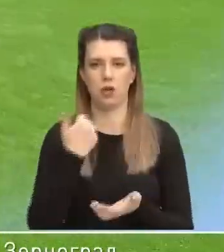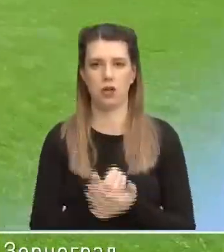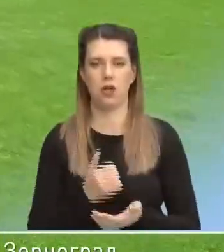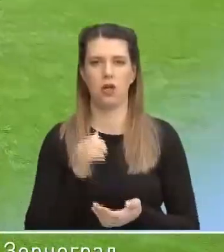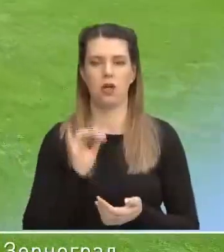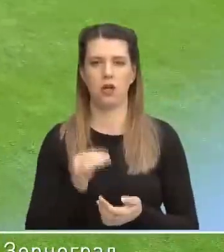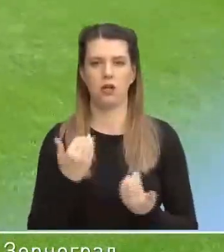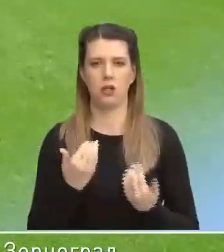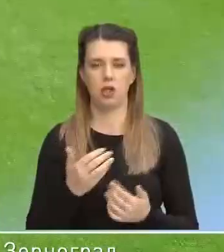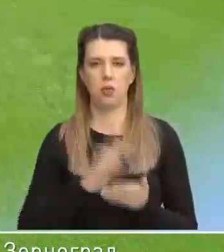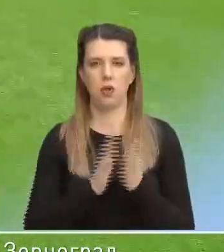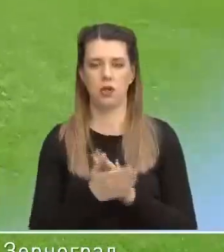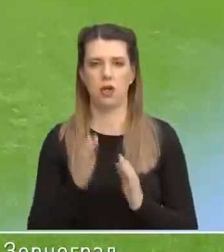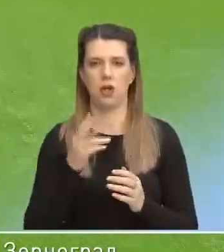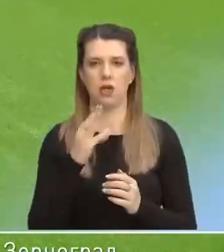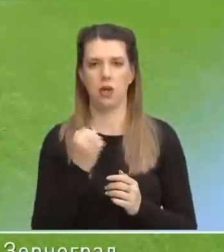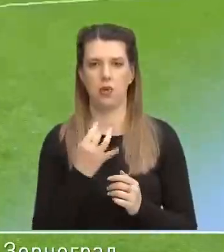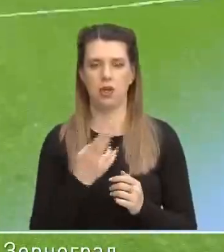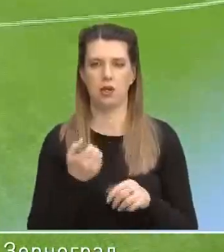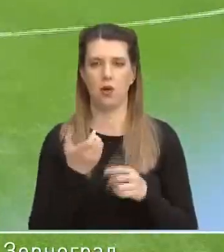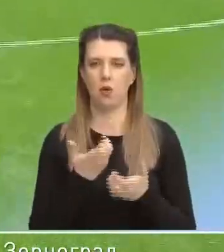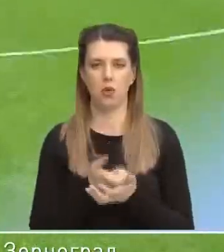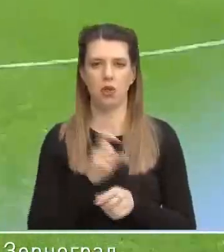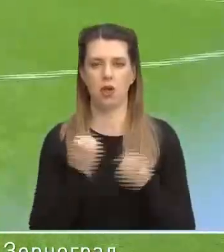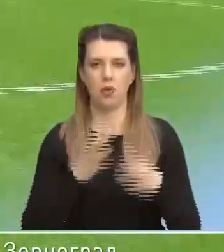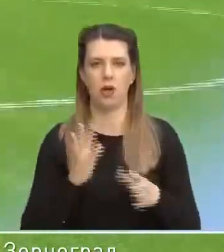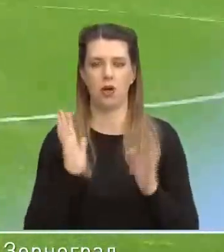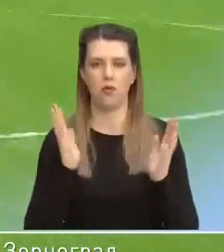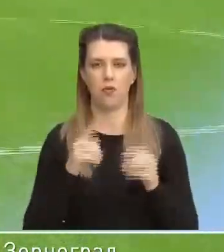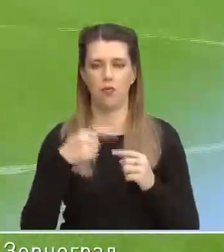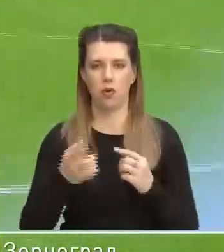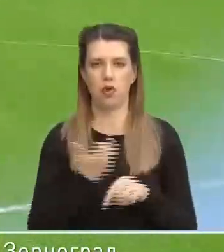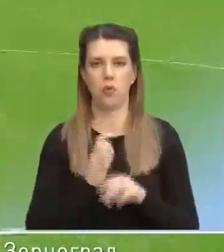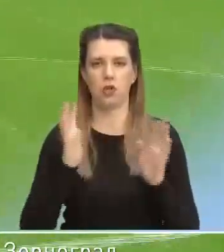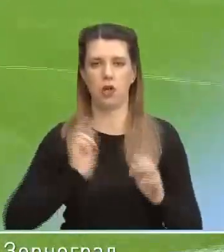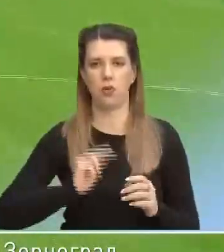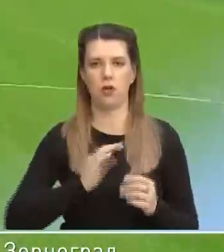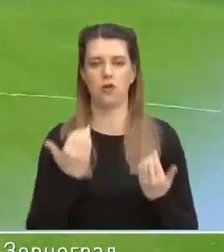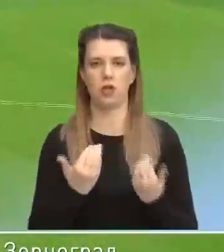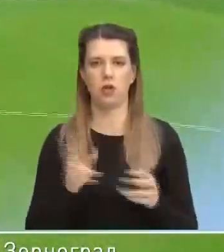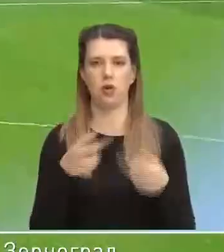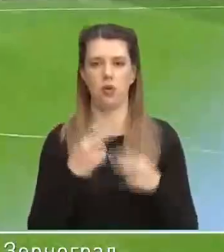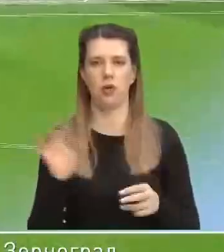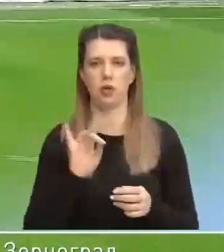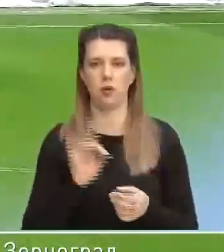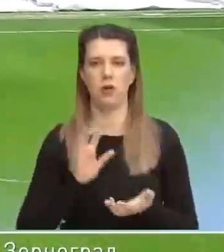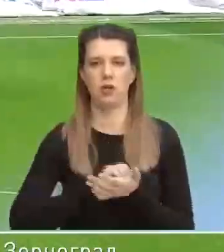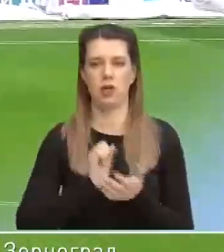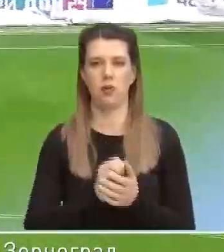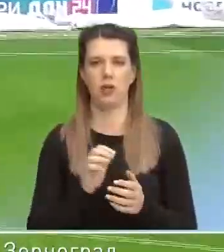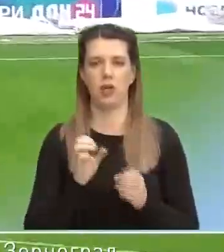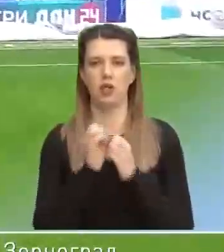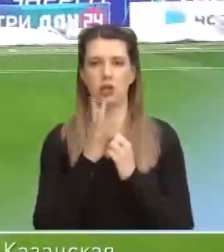команду, хотя ситуация в таблице сейчас непростая и впереди большая работа. На данный момент футбольный клуб «Ростов»